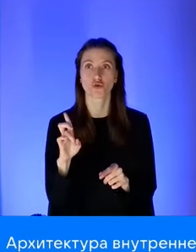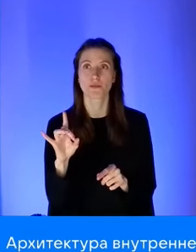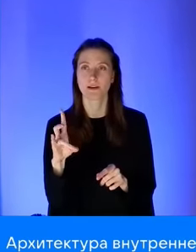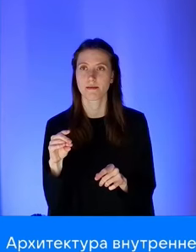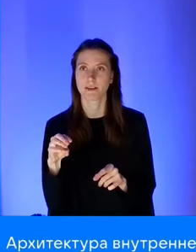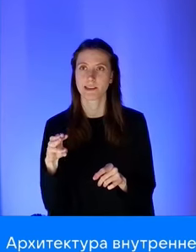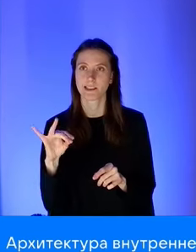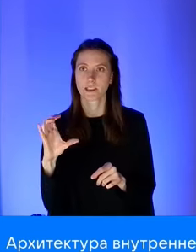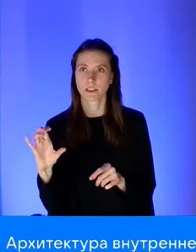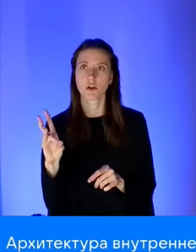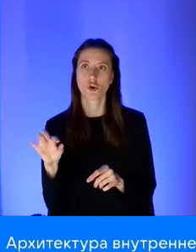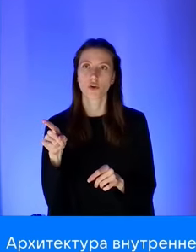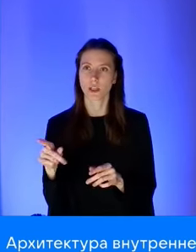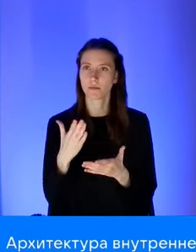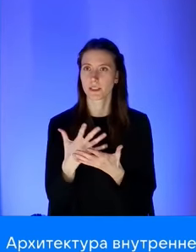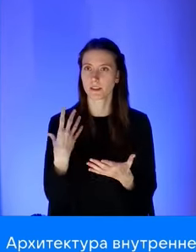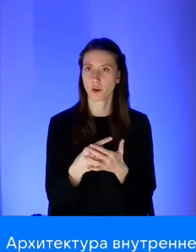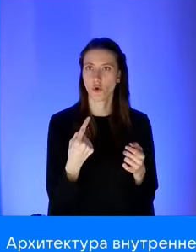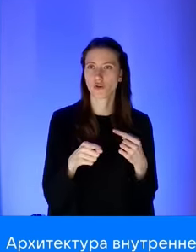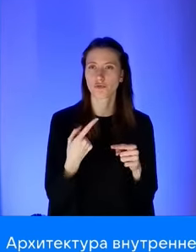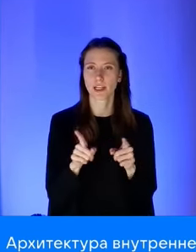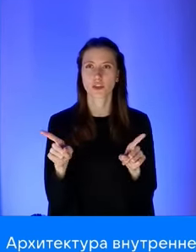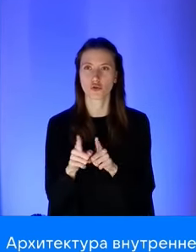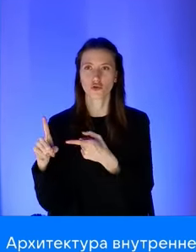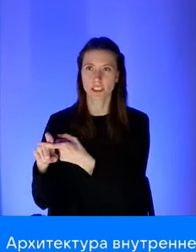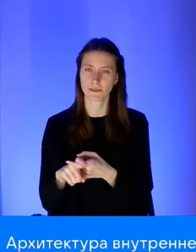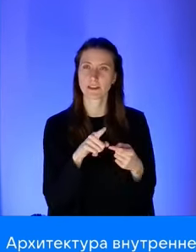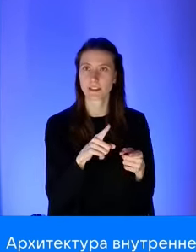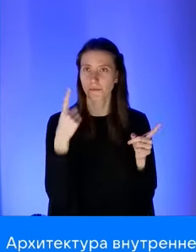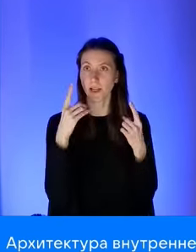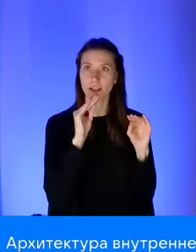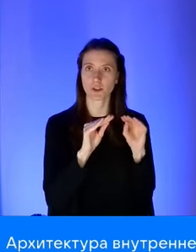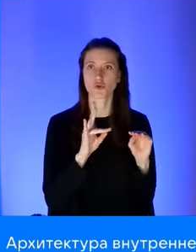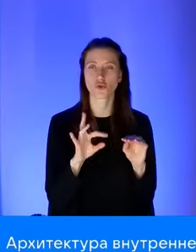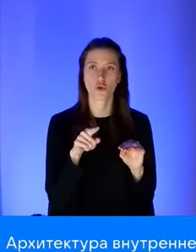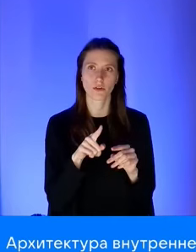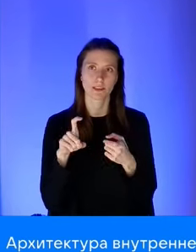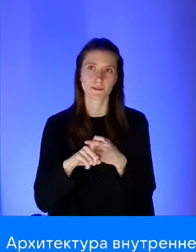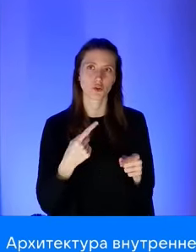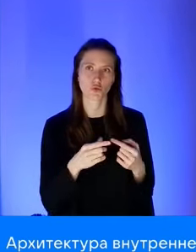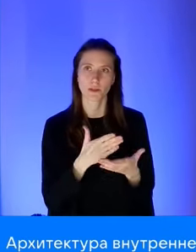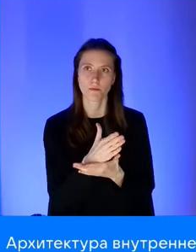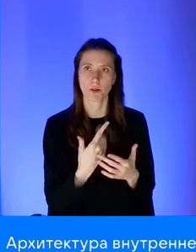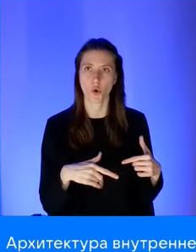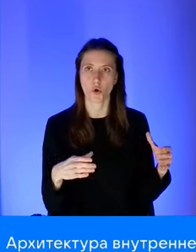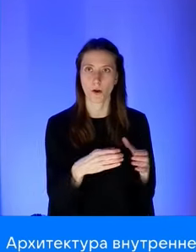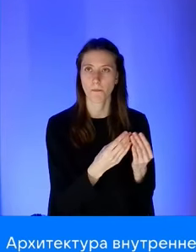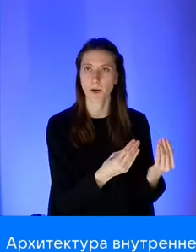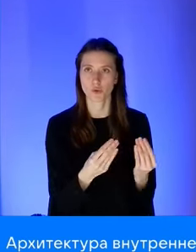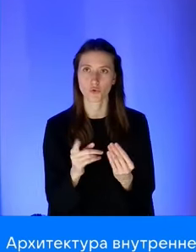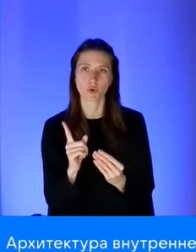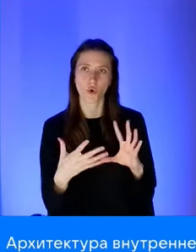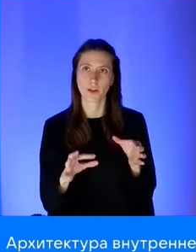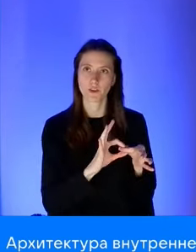отличия да то есть это архитектур это чуть-чуть другой блок вообще запускаемых продуктов но в целом это всё работает и